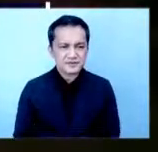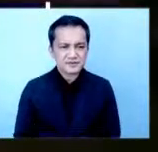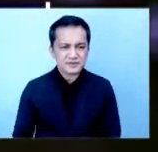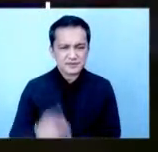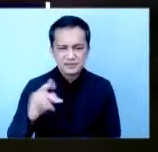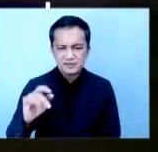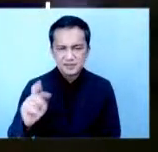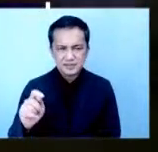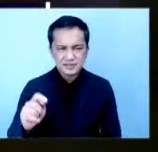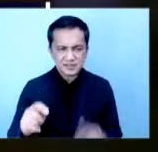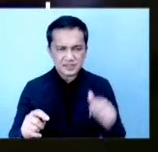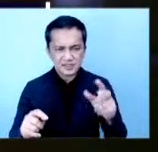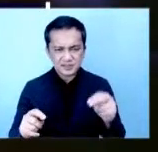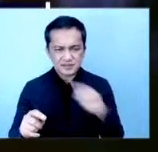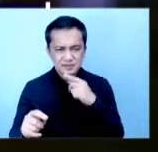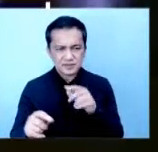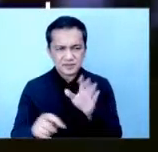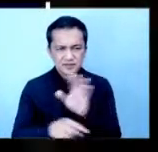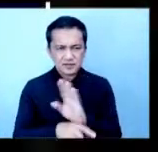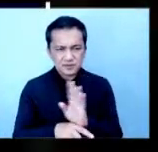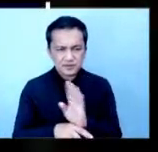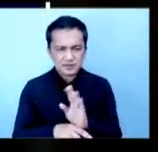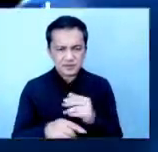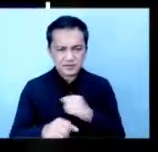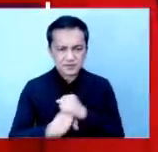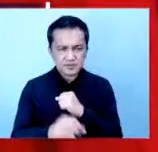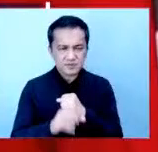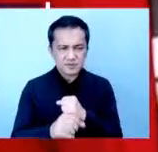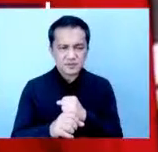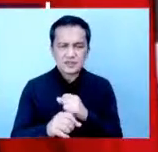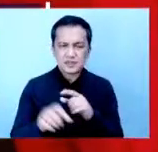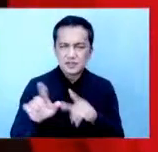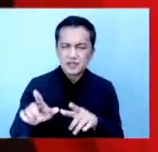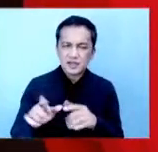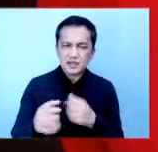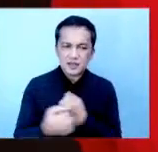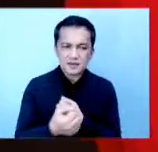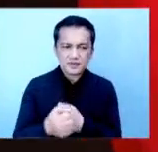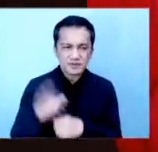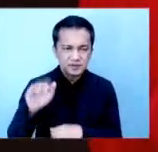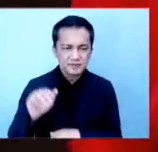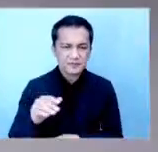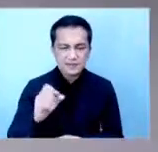matakot sa kanilang mayo. I love you. Love goodbye. Sara Labati!